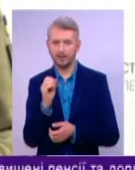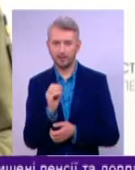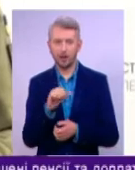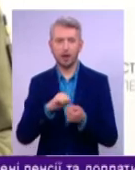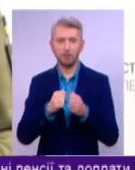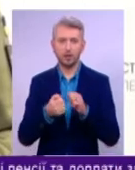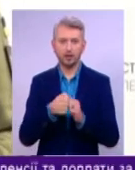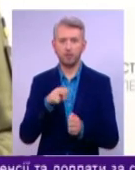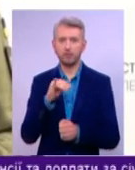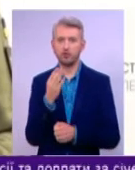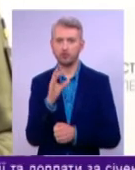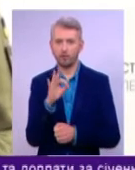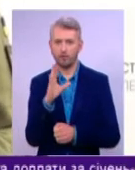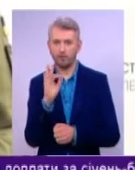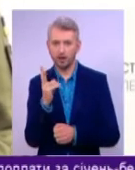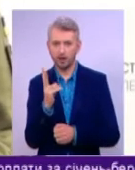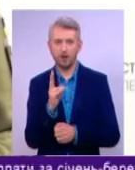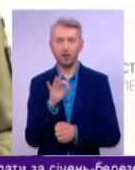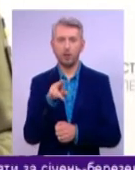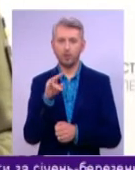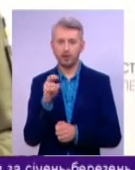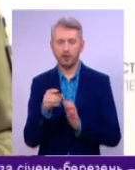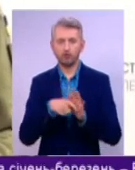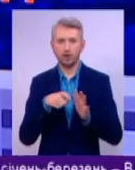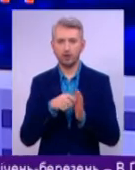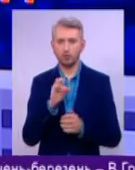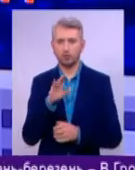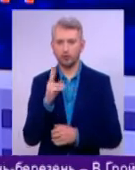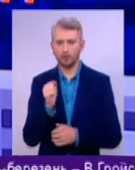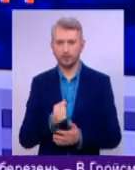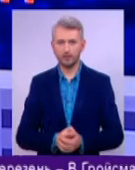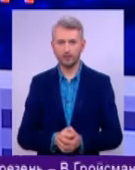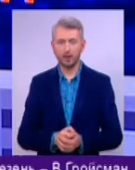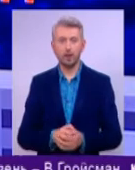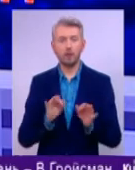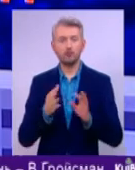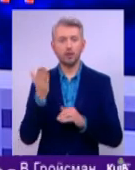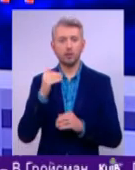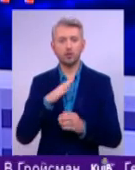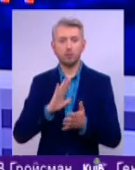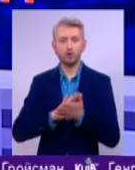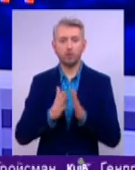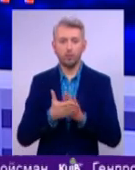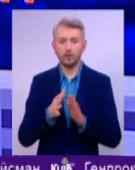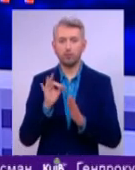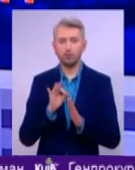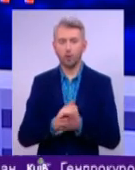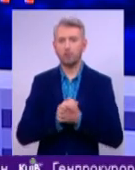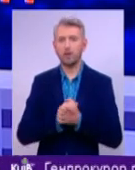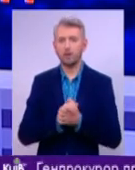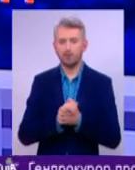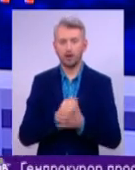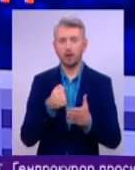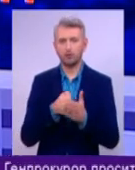Кам'янка, Піщовик, Опитне та Шахта Бутівка. Хоча раніше була домовленість про перемир'я